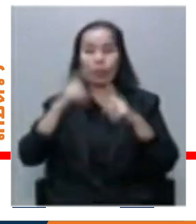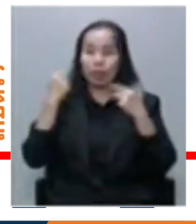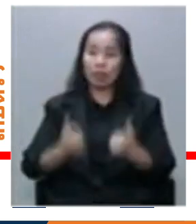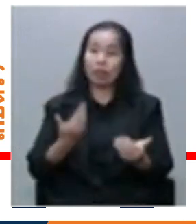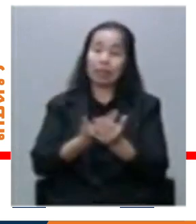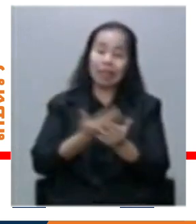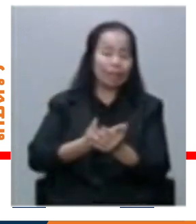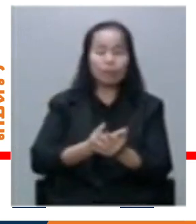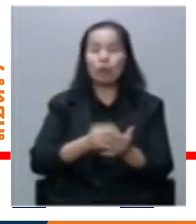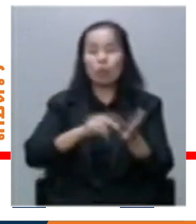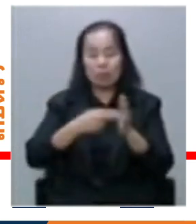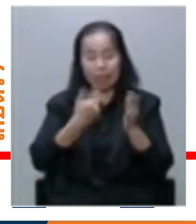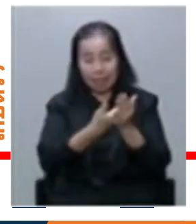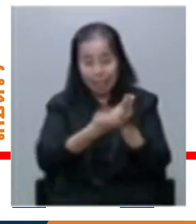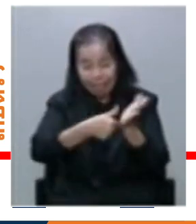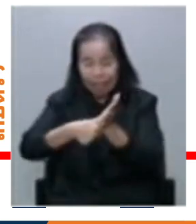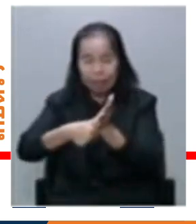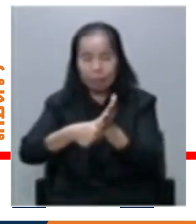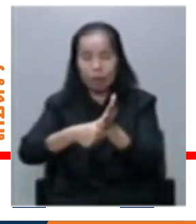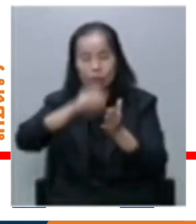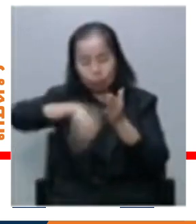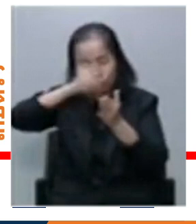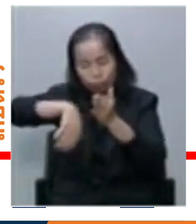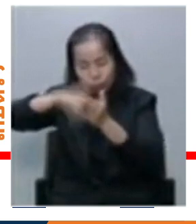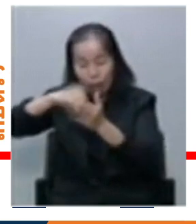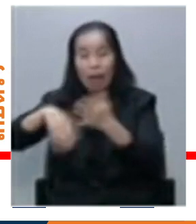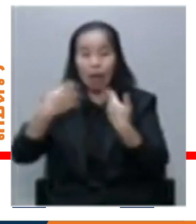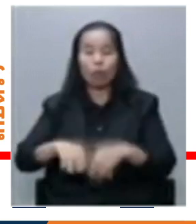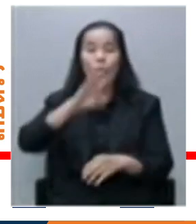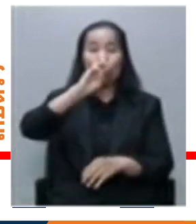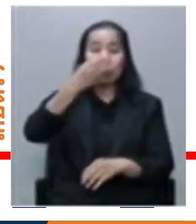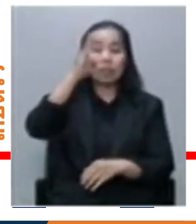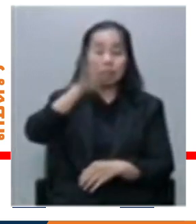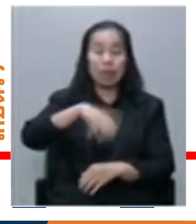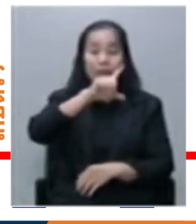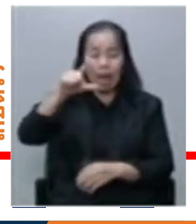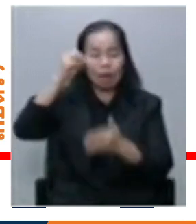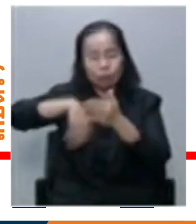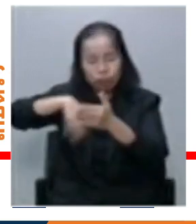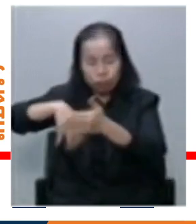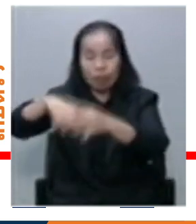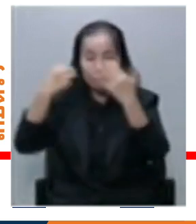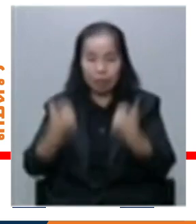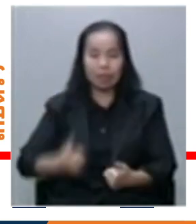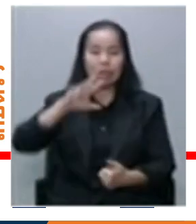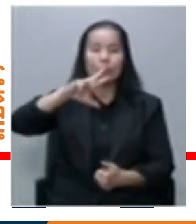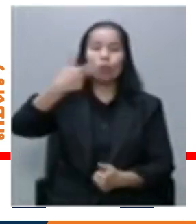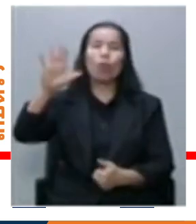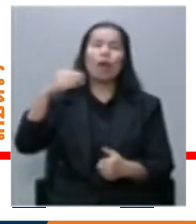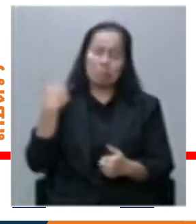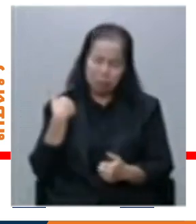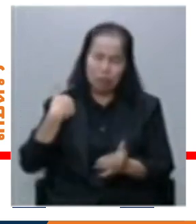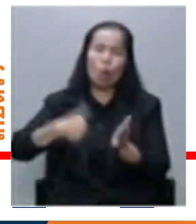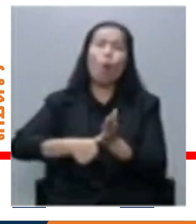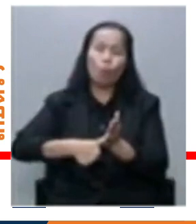ล่านี้ถูกตัดไปน้อยมากครับท่านประธานหลังจากตัดไปแล้วจาก 64,000 ล้านนั้นเหลือ 63,720 ล้านก็ยังเป็น 27% อยู่นะครับ